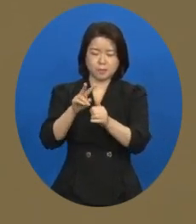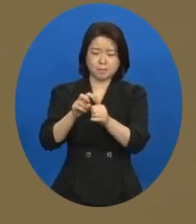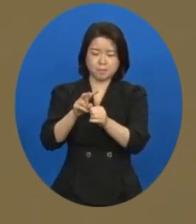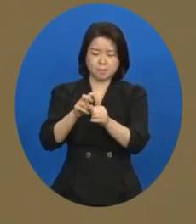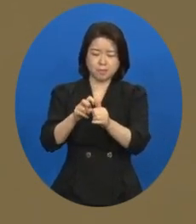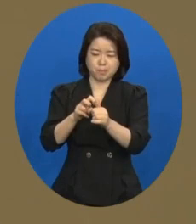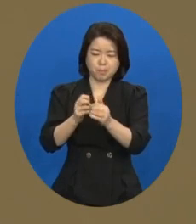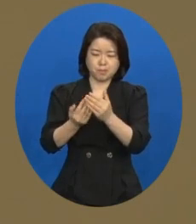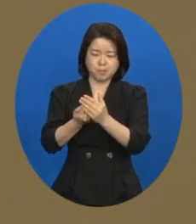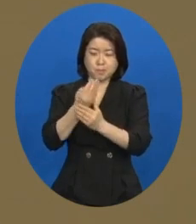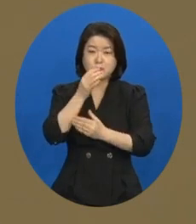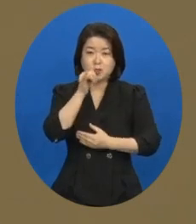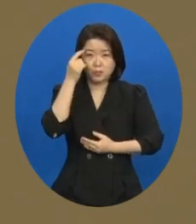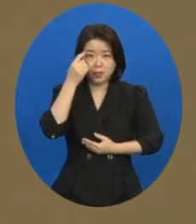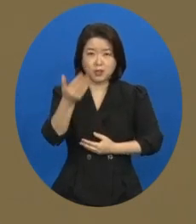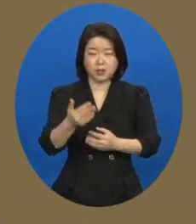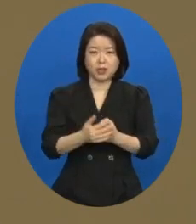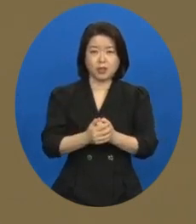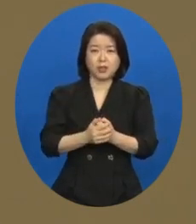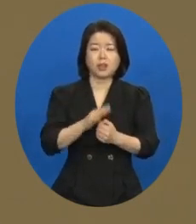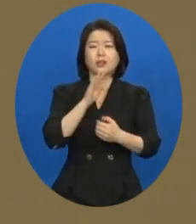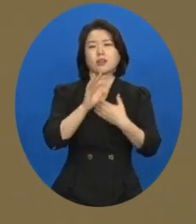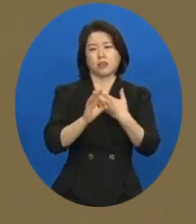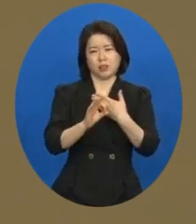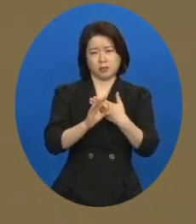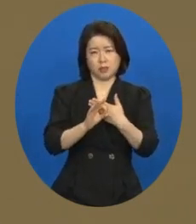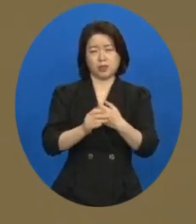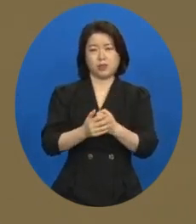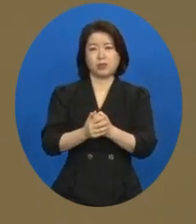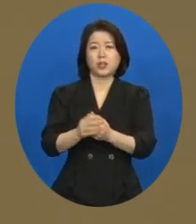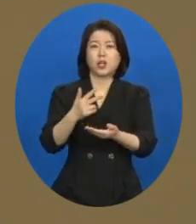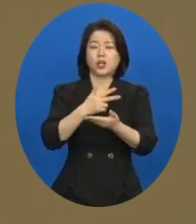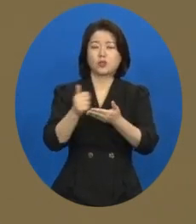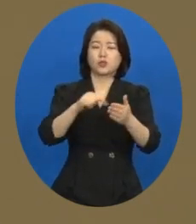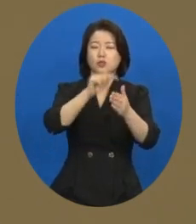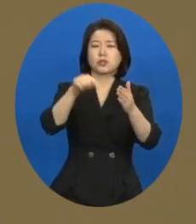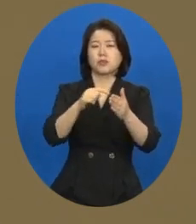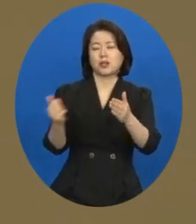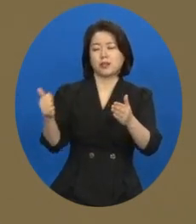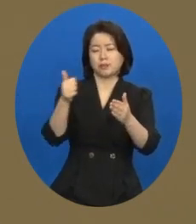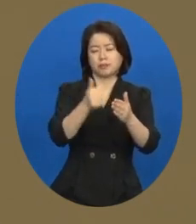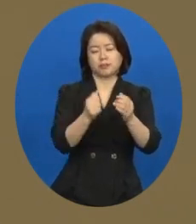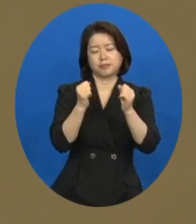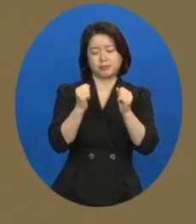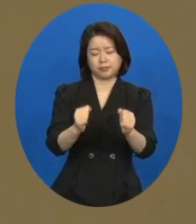있습니까? 그렇다면 주님 안에 거하셔야 됩니다.